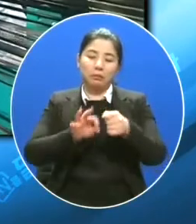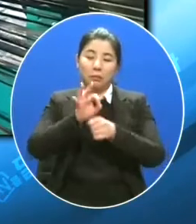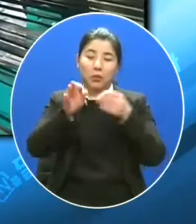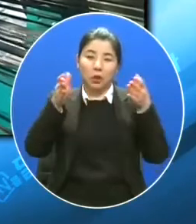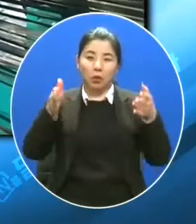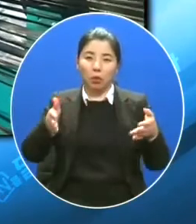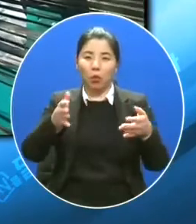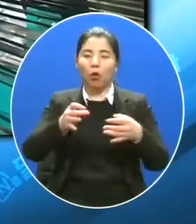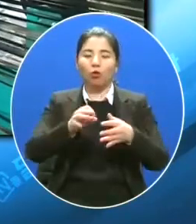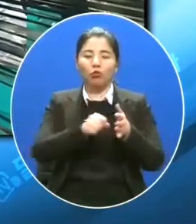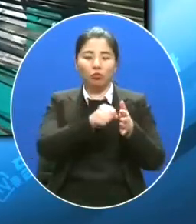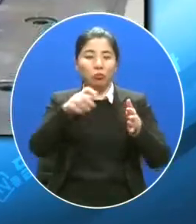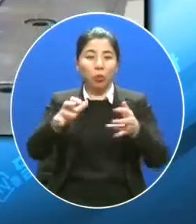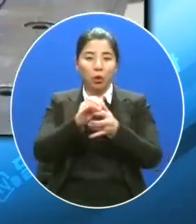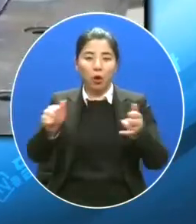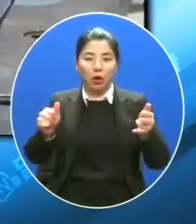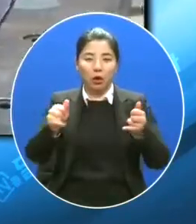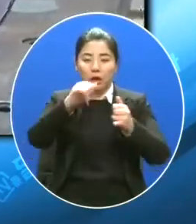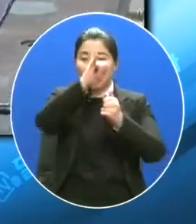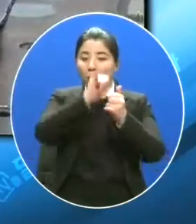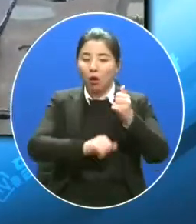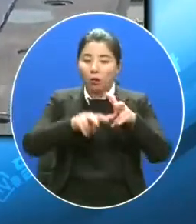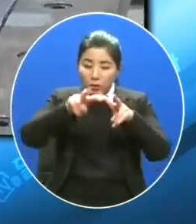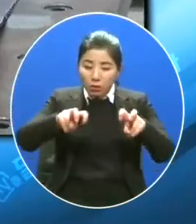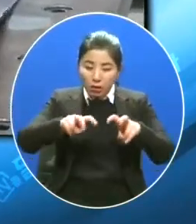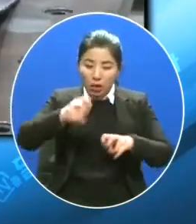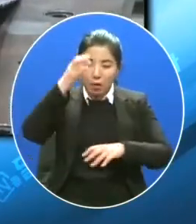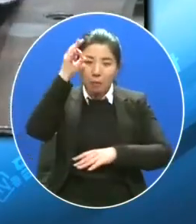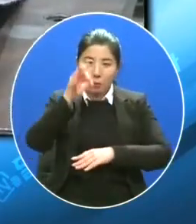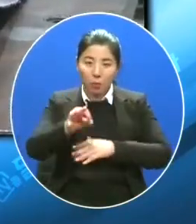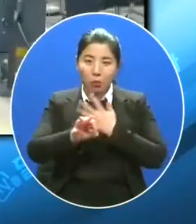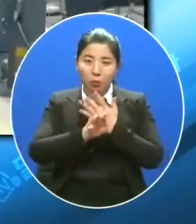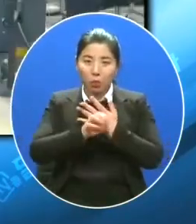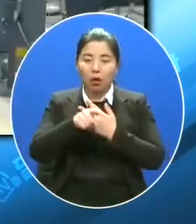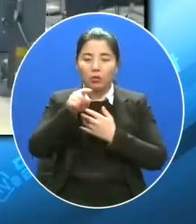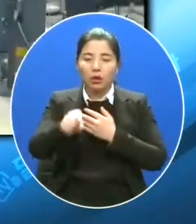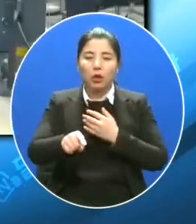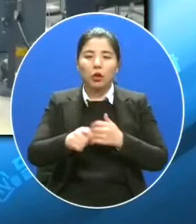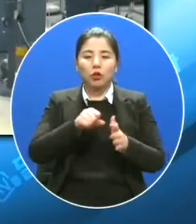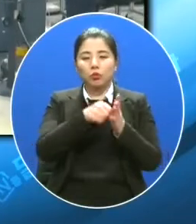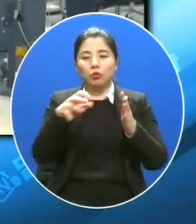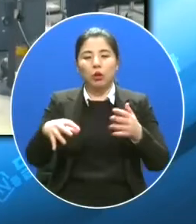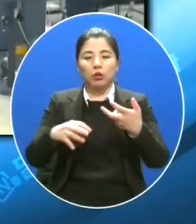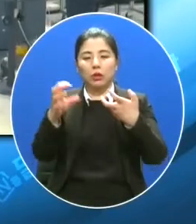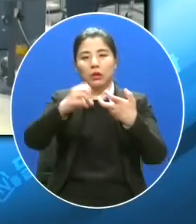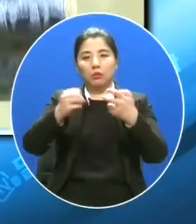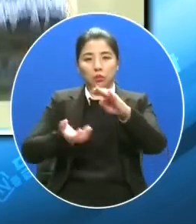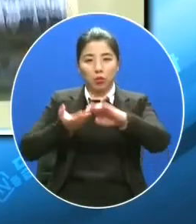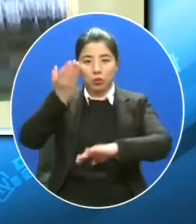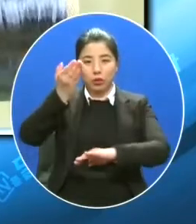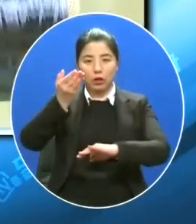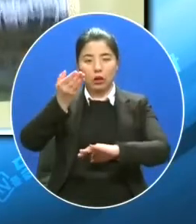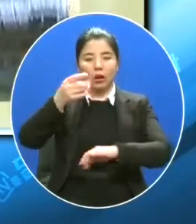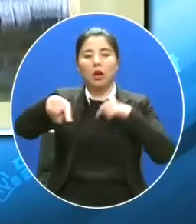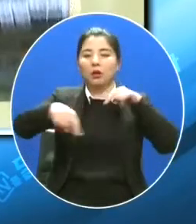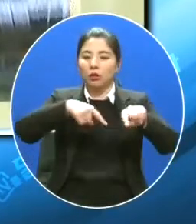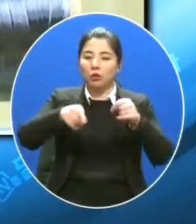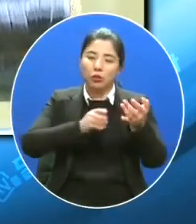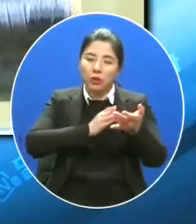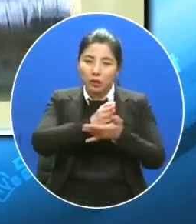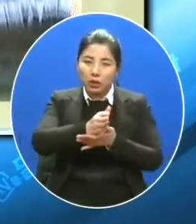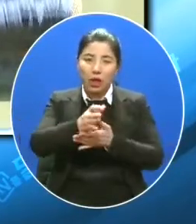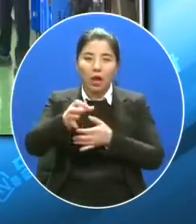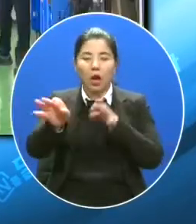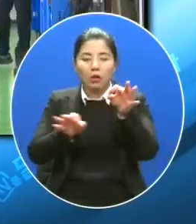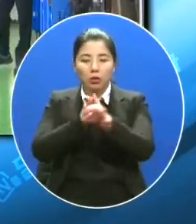년 동안에는 유명인의 전기를 분석한 결과를 보면 유명인의 70% 이상은 정계,